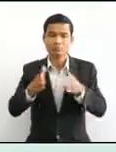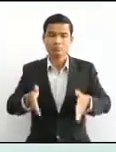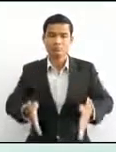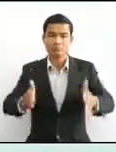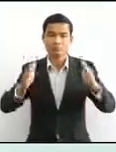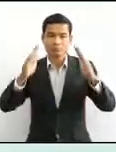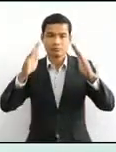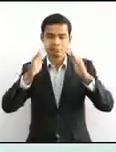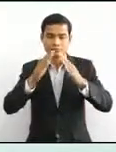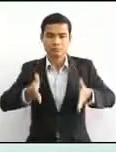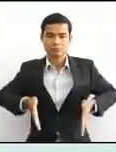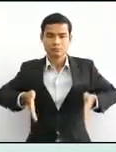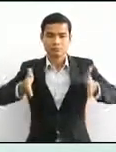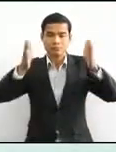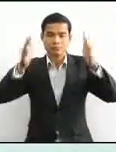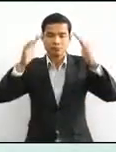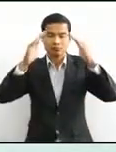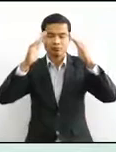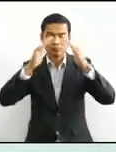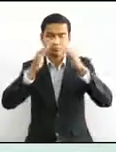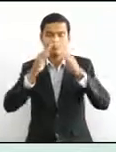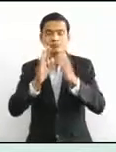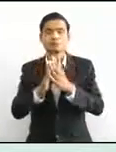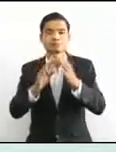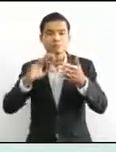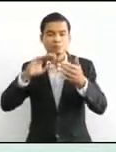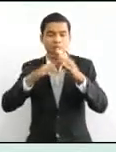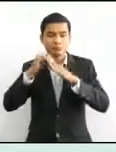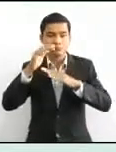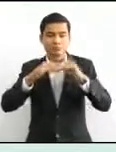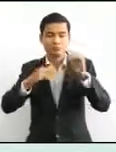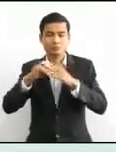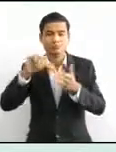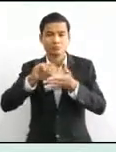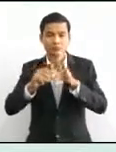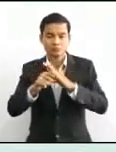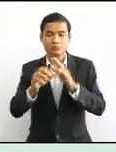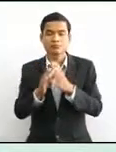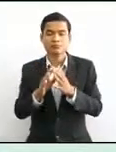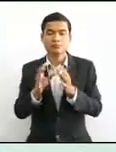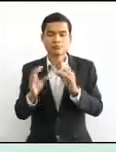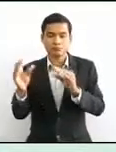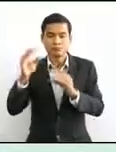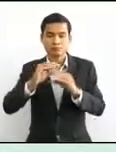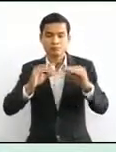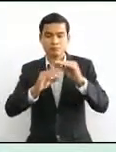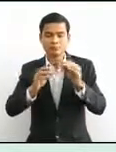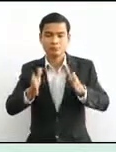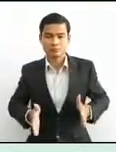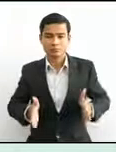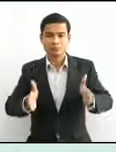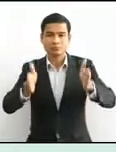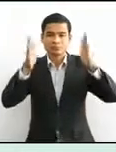tiết. Xâm nóng mình này thả cả sóng. Cá xóm ai kết chía kê hát